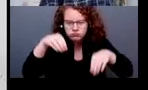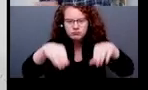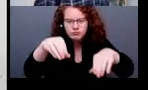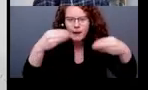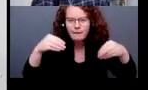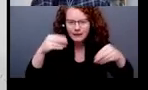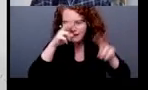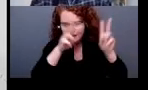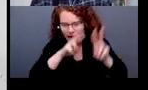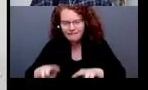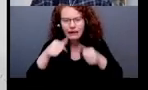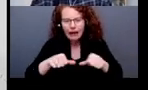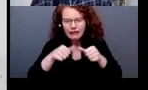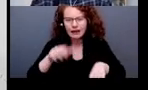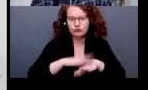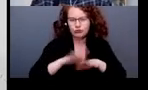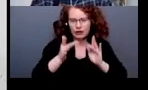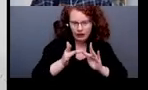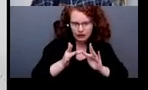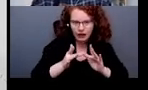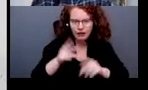sur Internet et